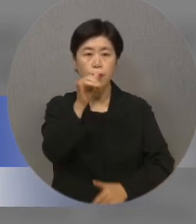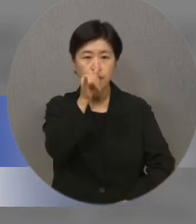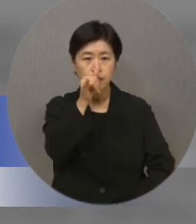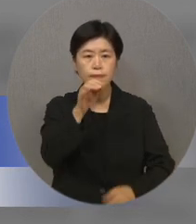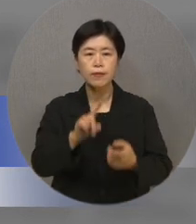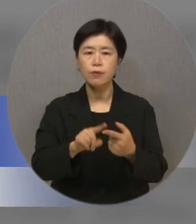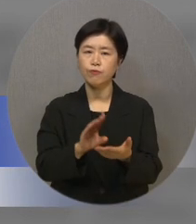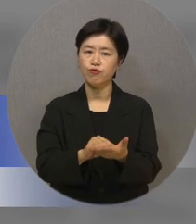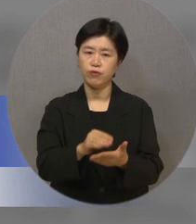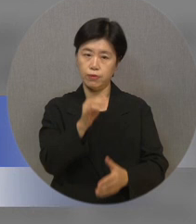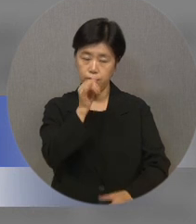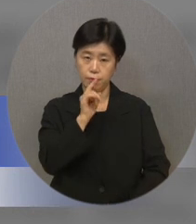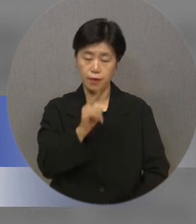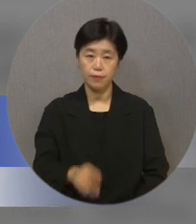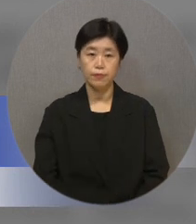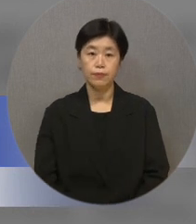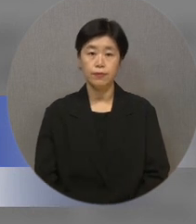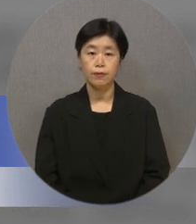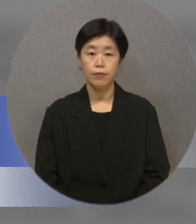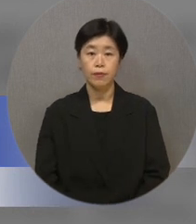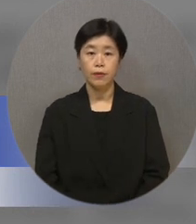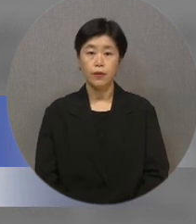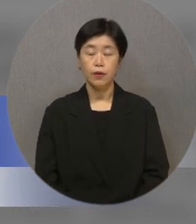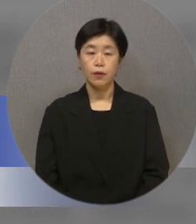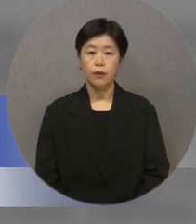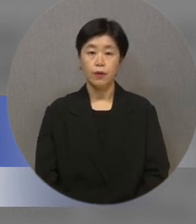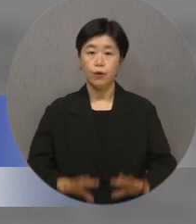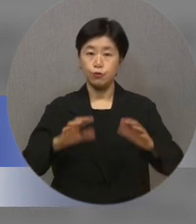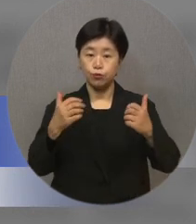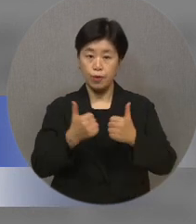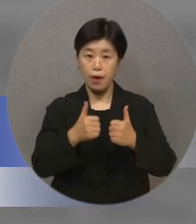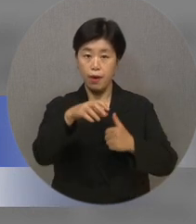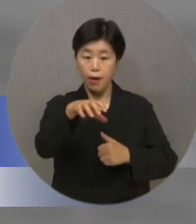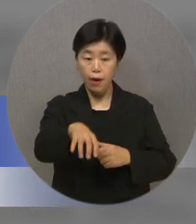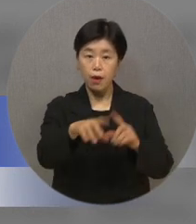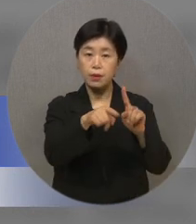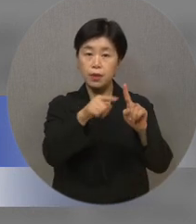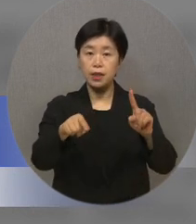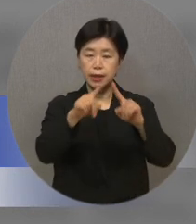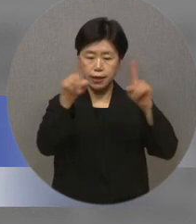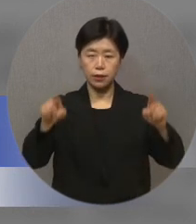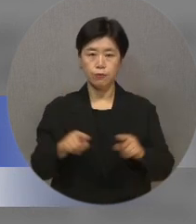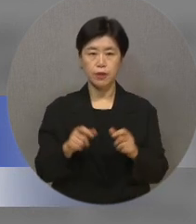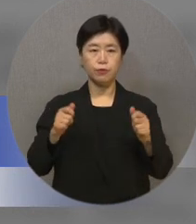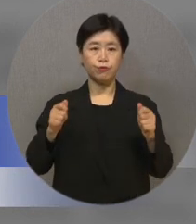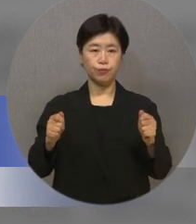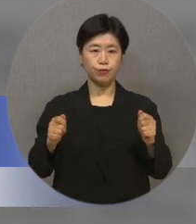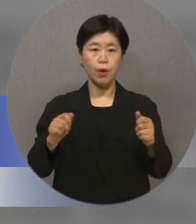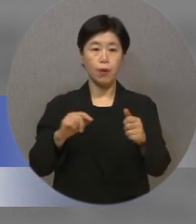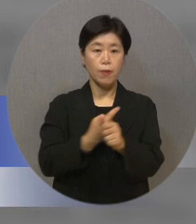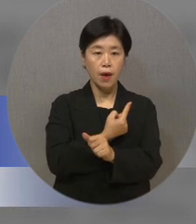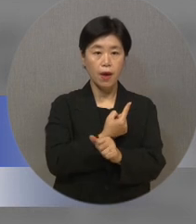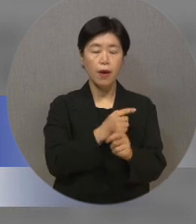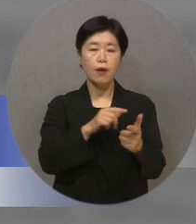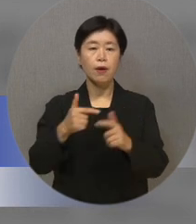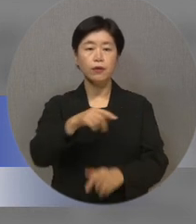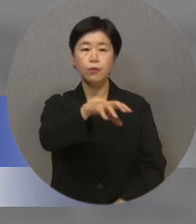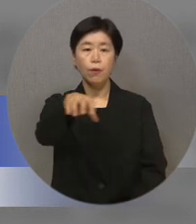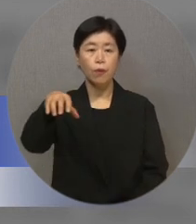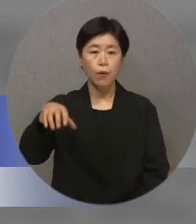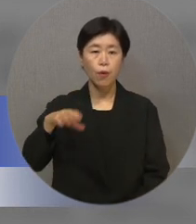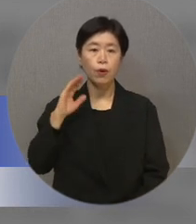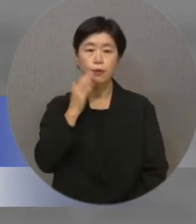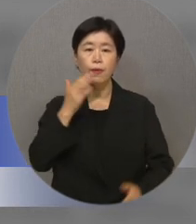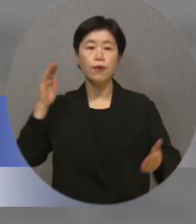있습니다 기사 이사 협회는 국회 1인시위 외에도 최근 대통령실과 교육부의 청각장애 학생의 교육권